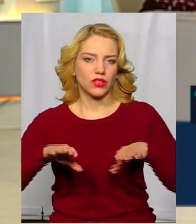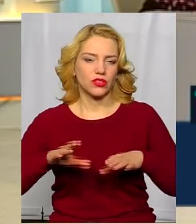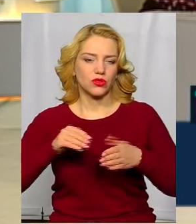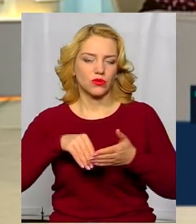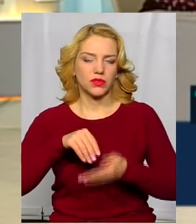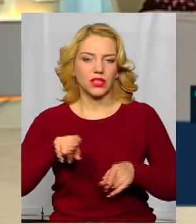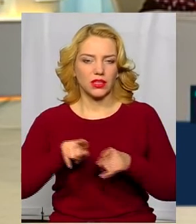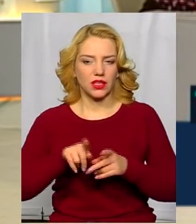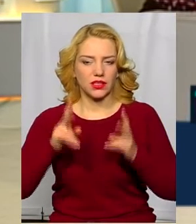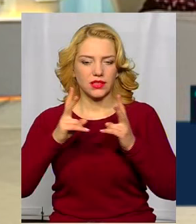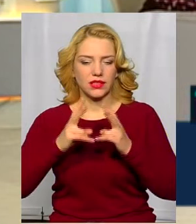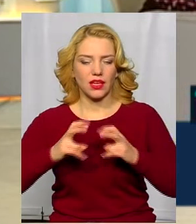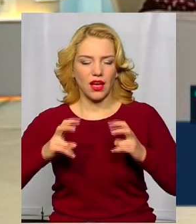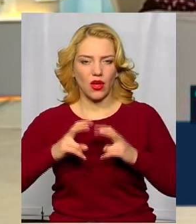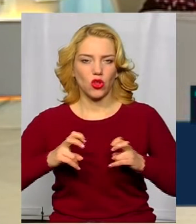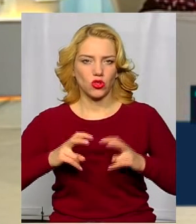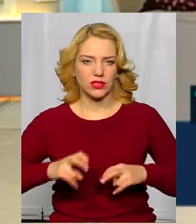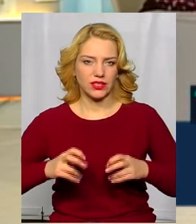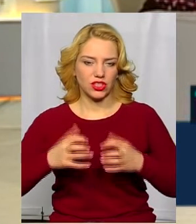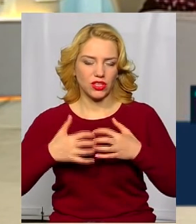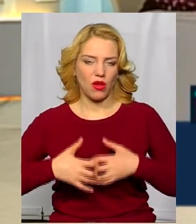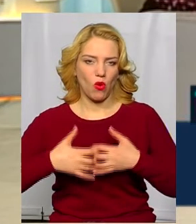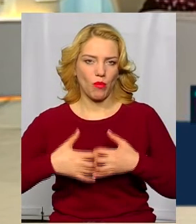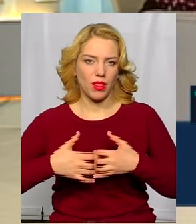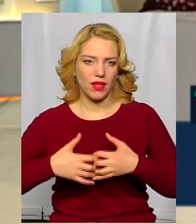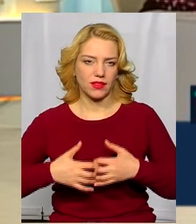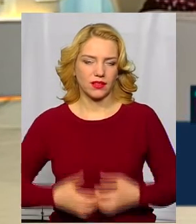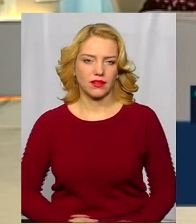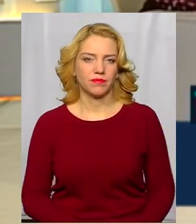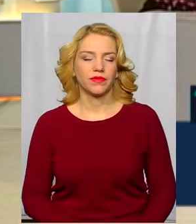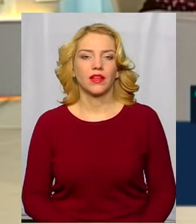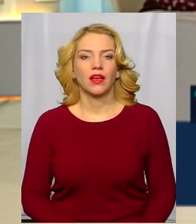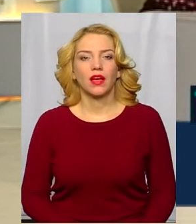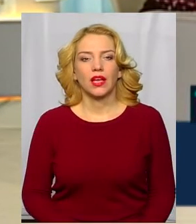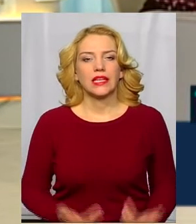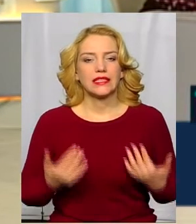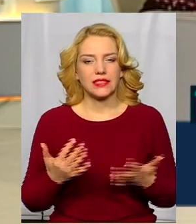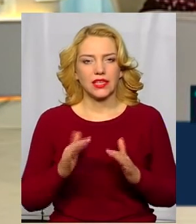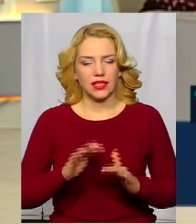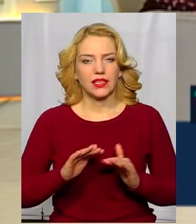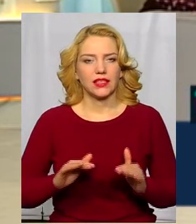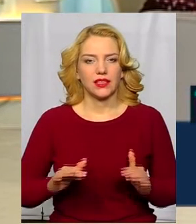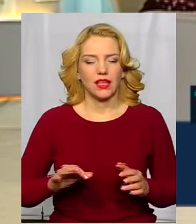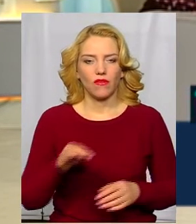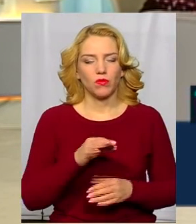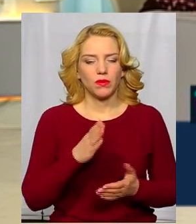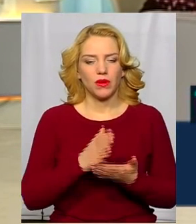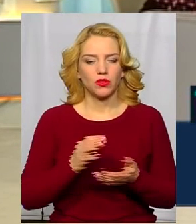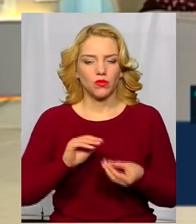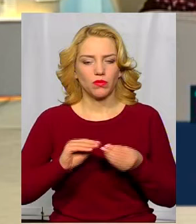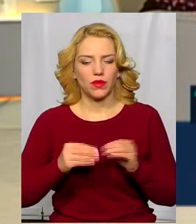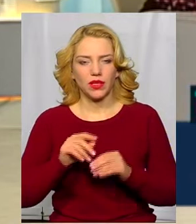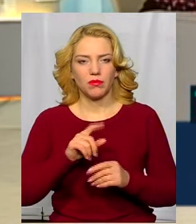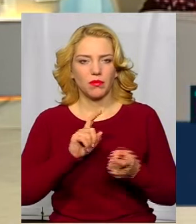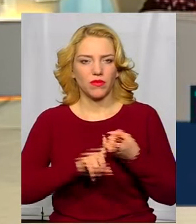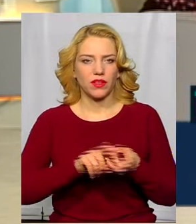таке діагностичне обладнання іменно для відділення. А скільки дітей в області взагалі мають проблеми, пов'язані саме